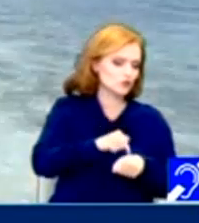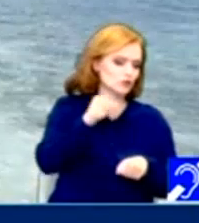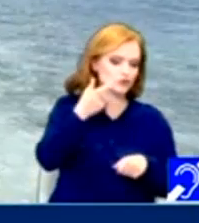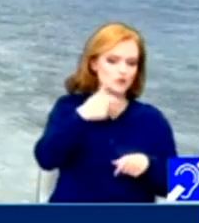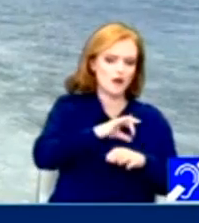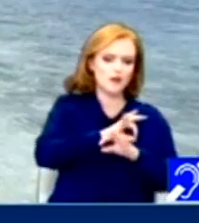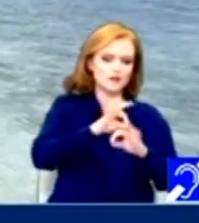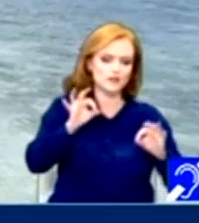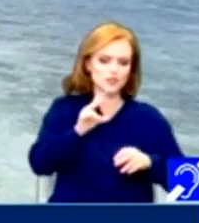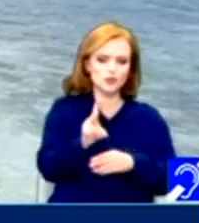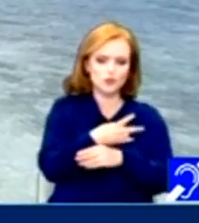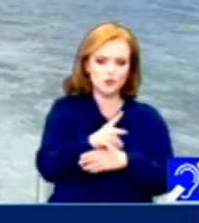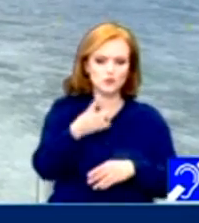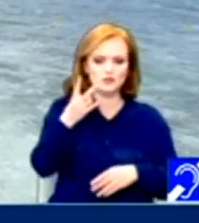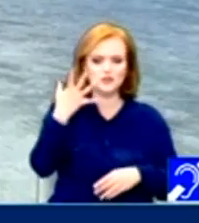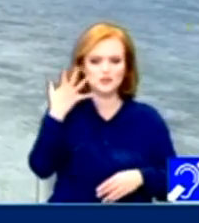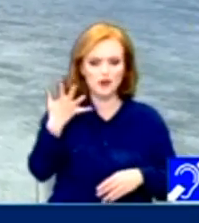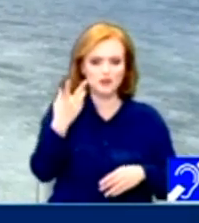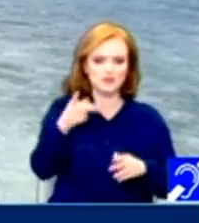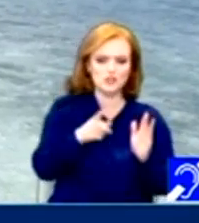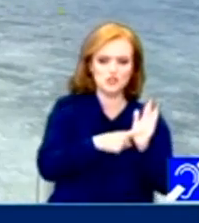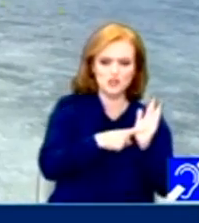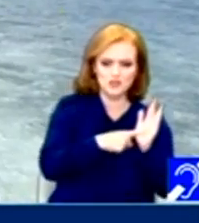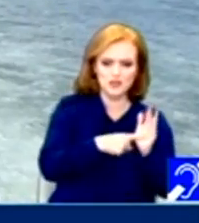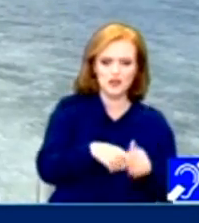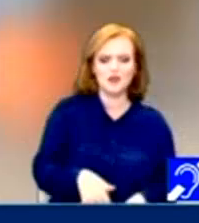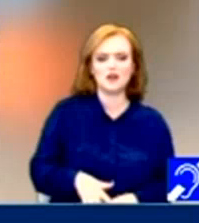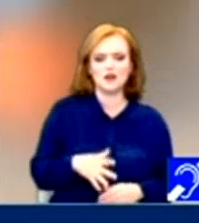noaptea 25 de grade, 26, ziua